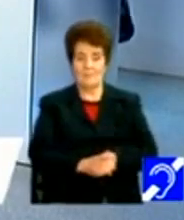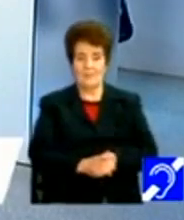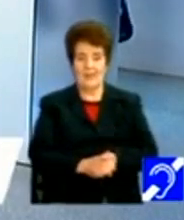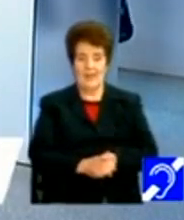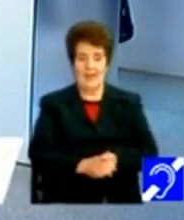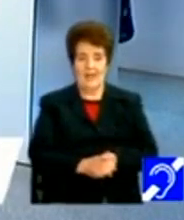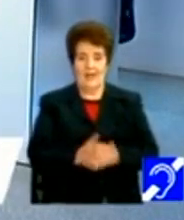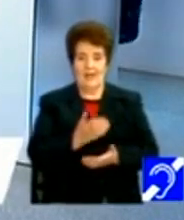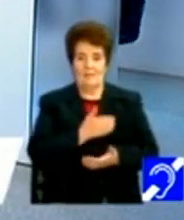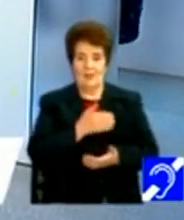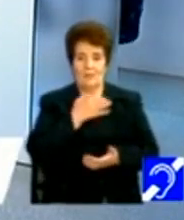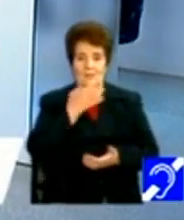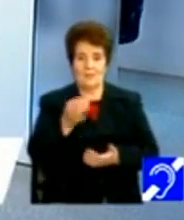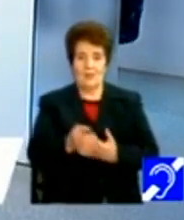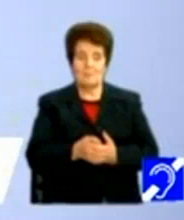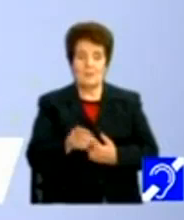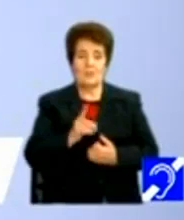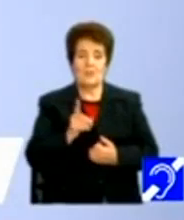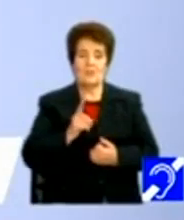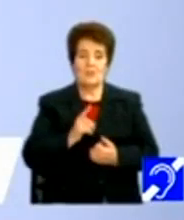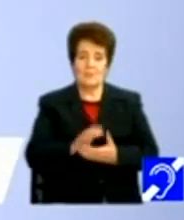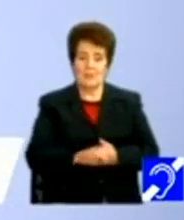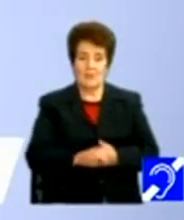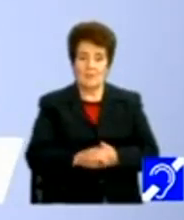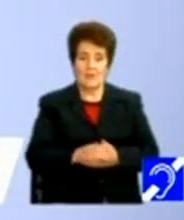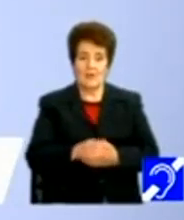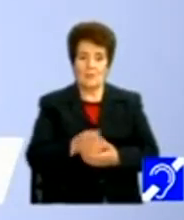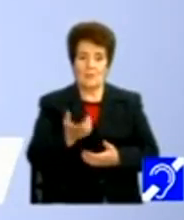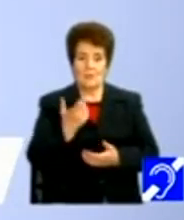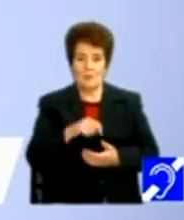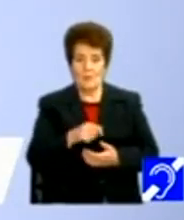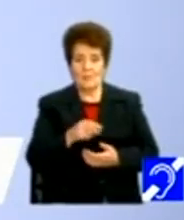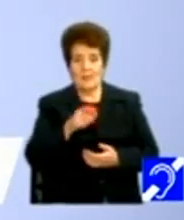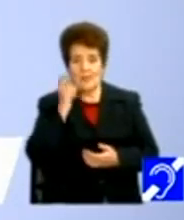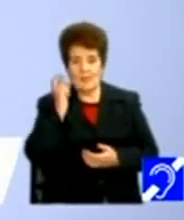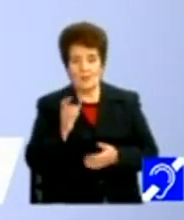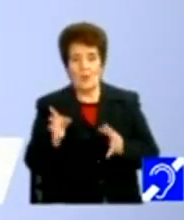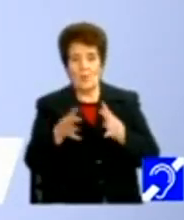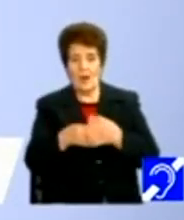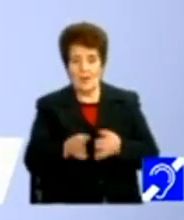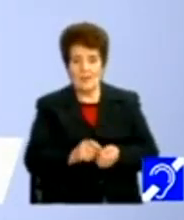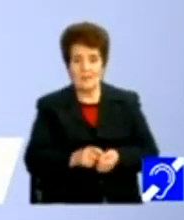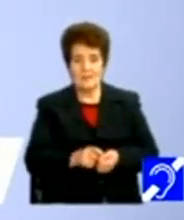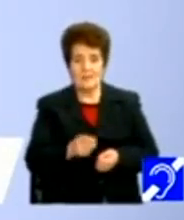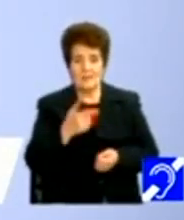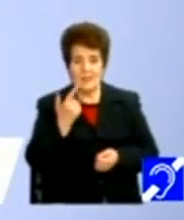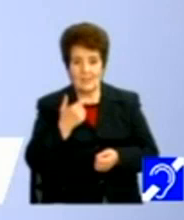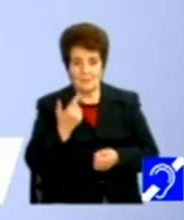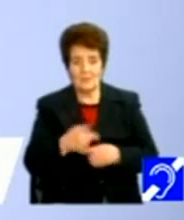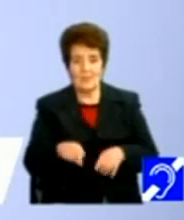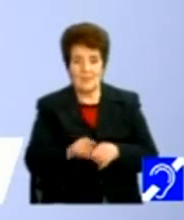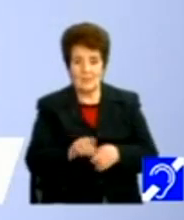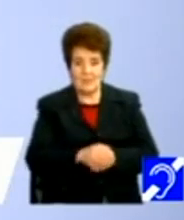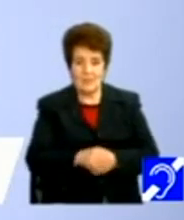să vă răspund de ce nu o să acceptăm să facem cu domnul Chirtoacă și Partidul Liberal coaliții, vă răspund, dar am răspuns deja la chestiunea